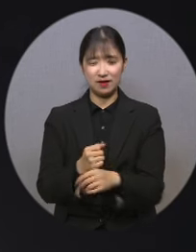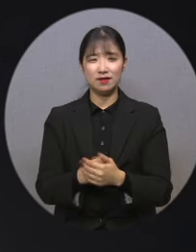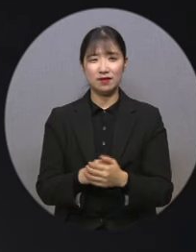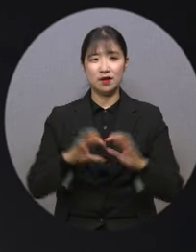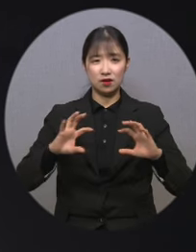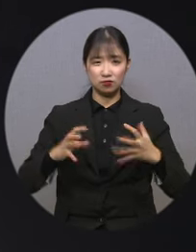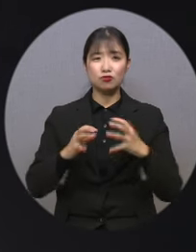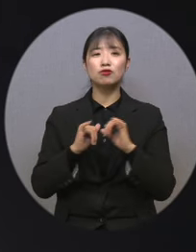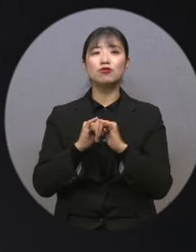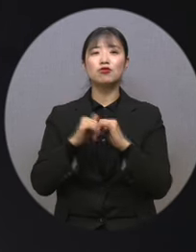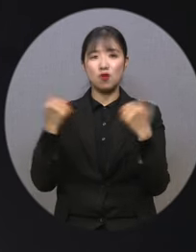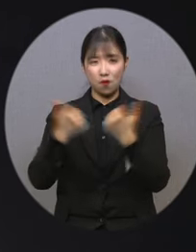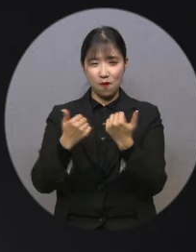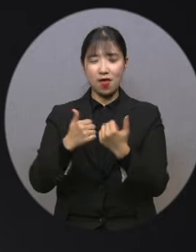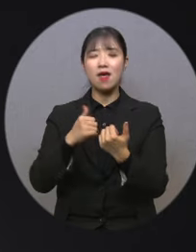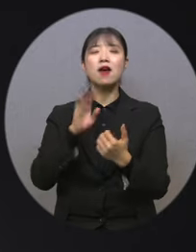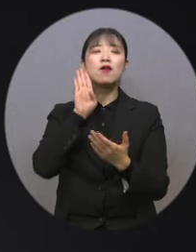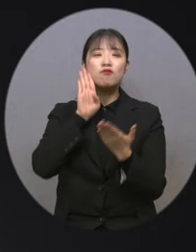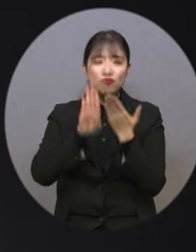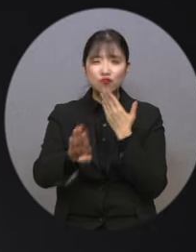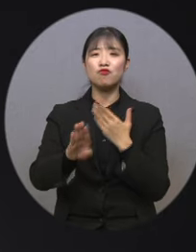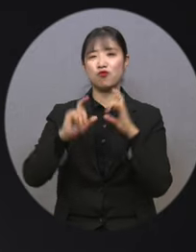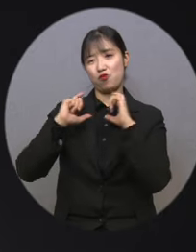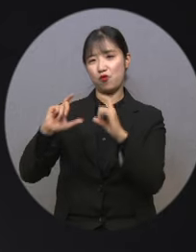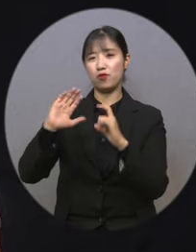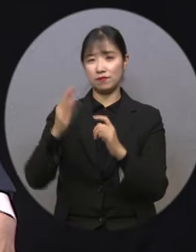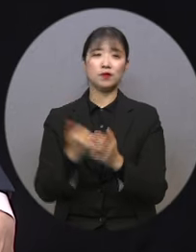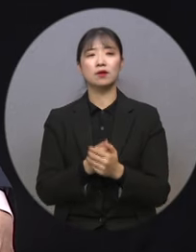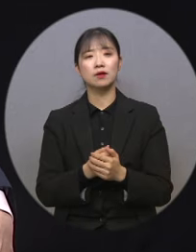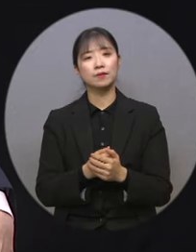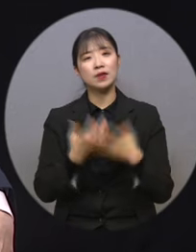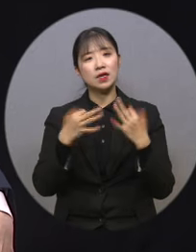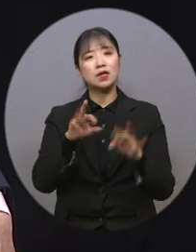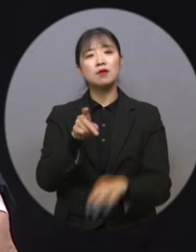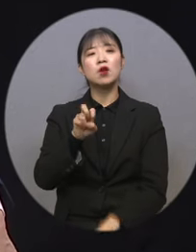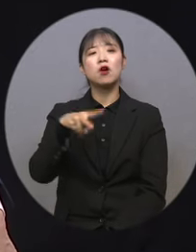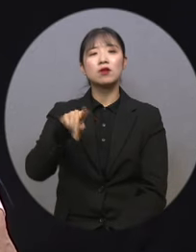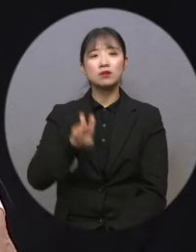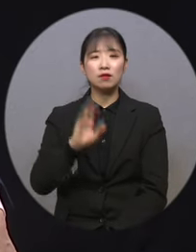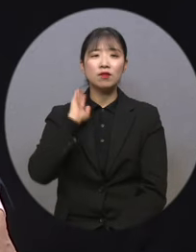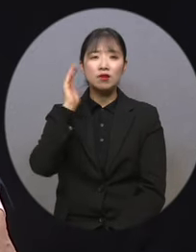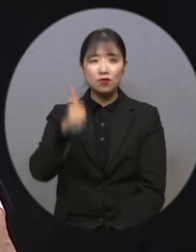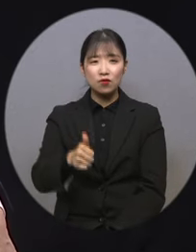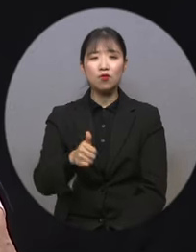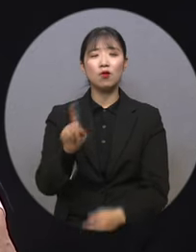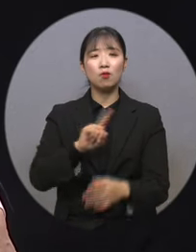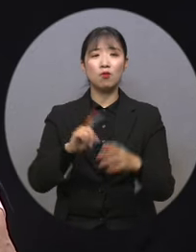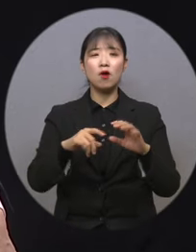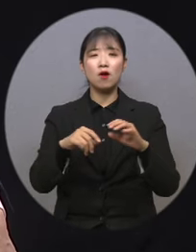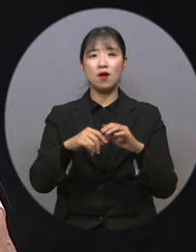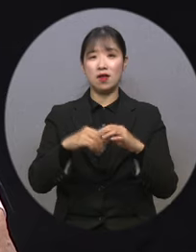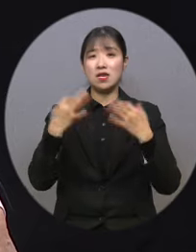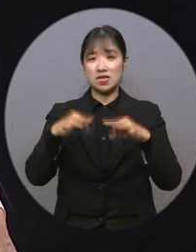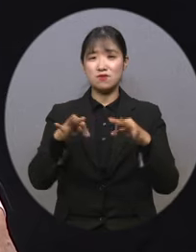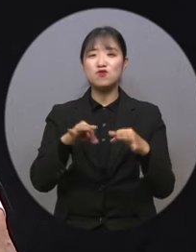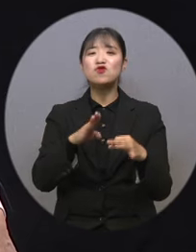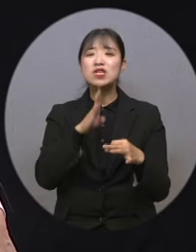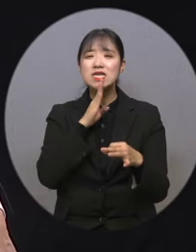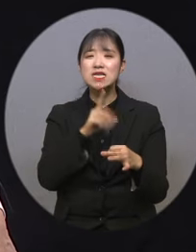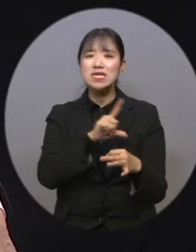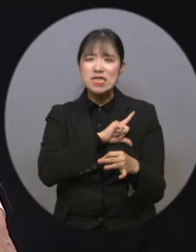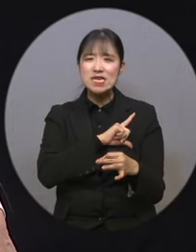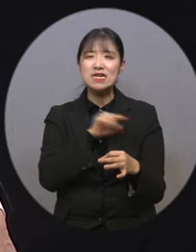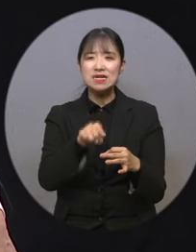국회에는 사후 통보하면 돼요. 그러니까 김영삼 대통령이 되자마자 금융실명제 국회 통과했습니까? 안